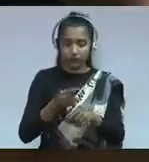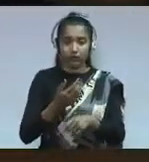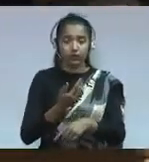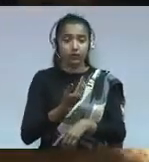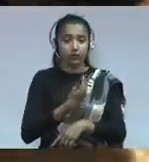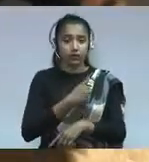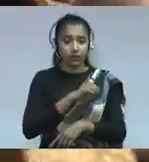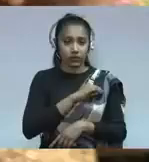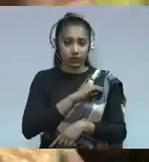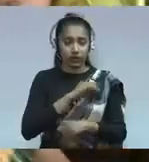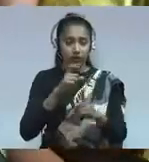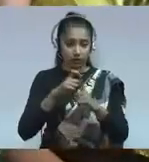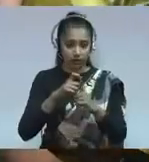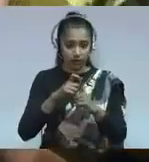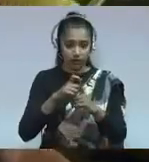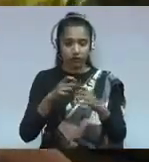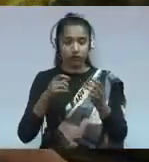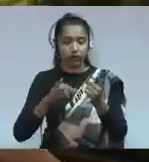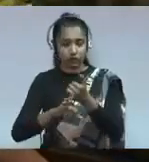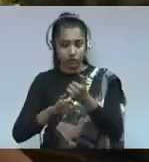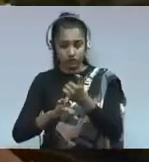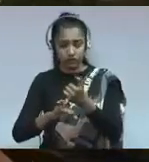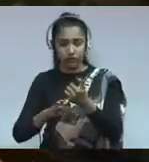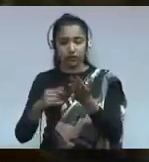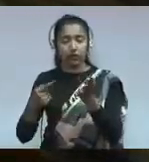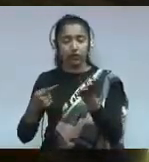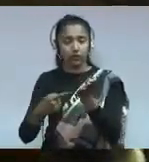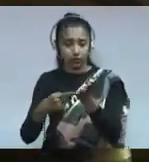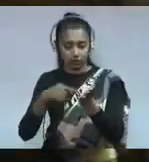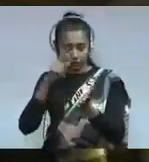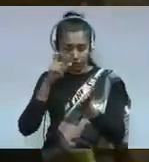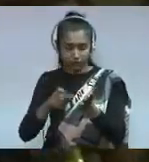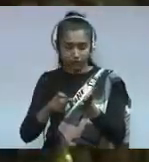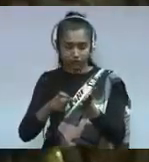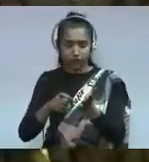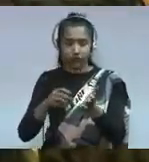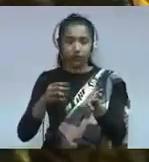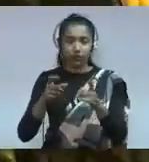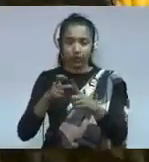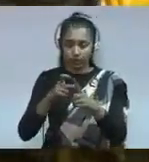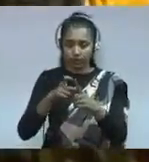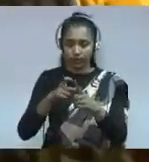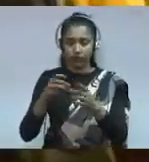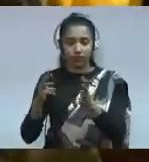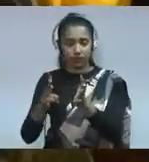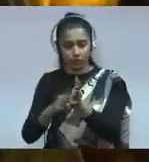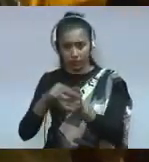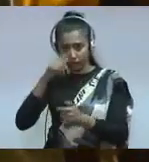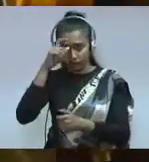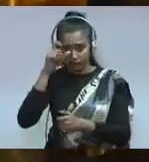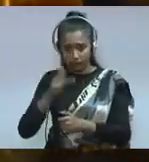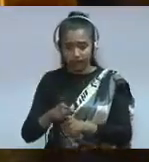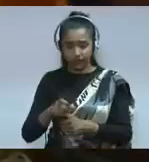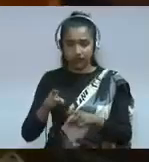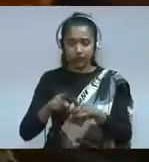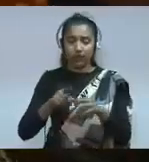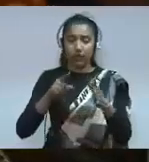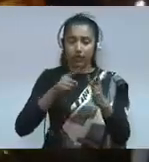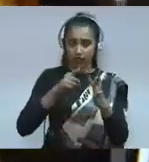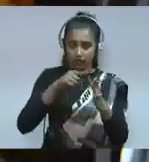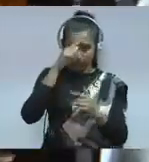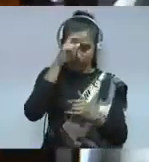සුරංග කාර්යවසම්, තුසිත හේවගේ, දමිත් දිල්හාන්, මොහොමද් ඉම්ෆාස්, යූ අමරසේන, ඉන්දික